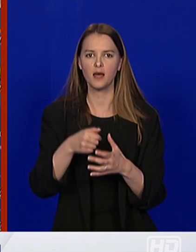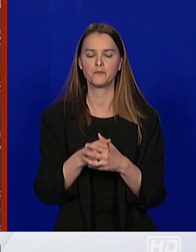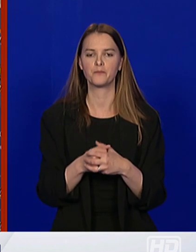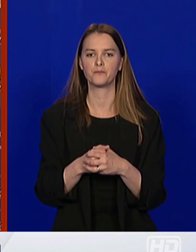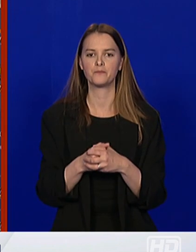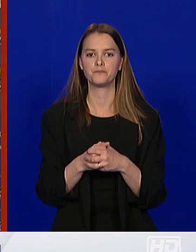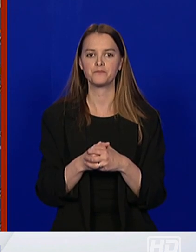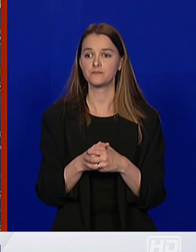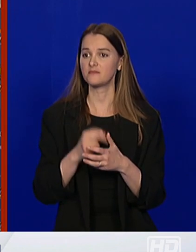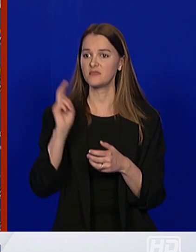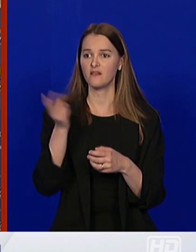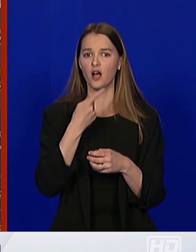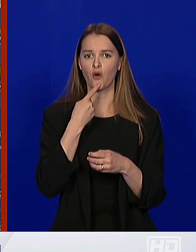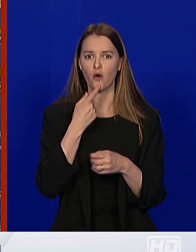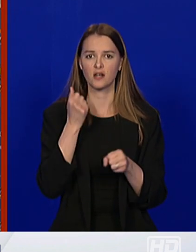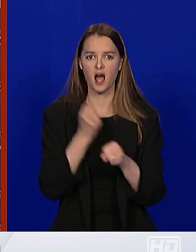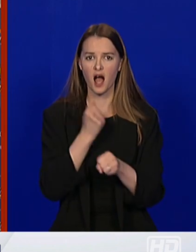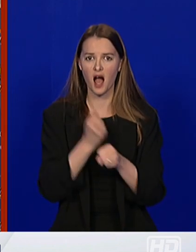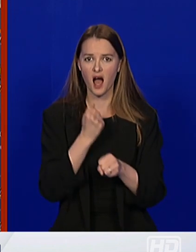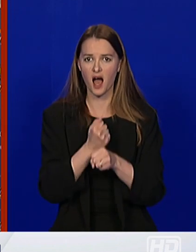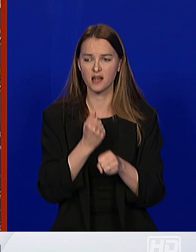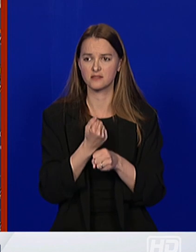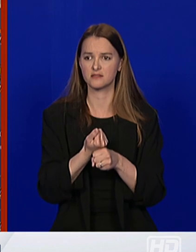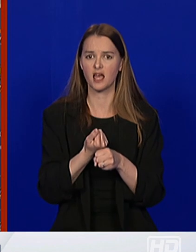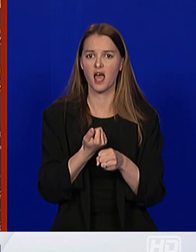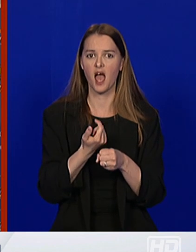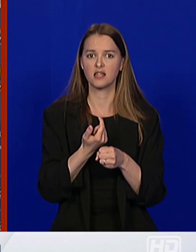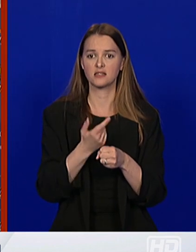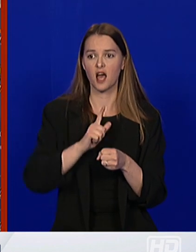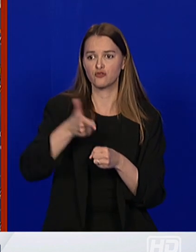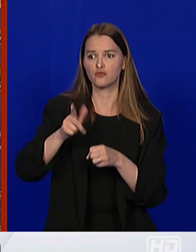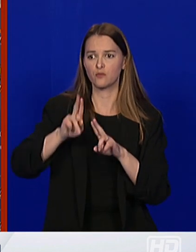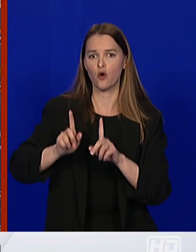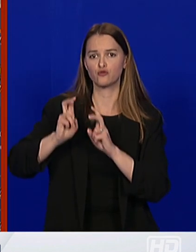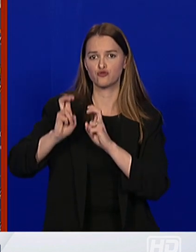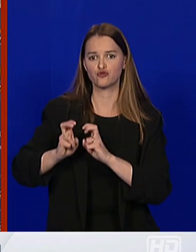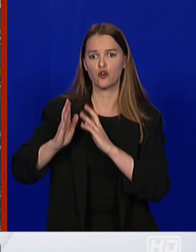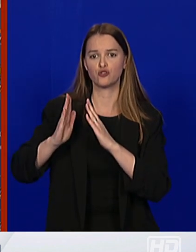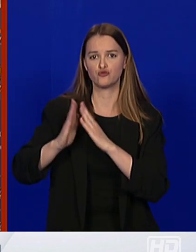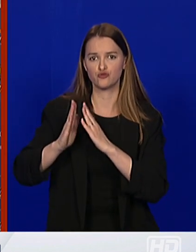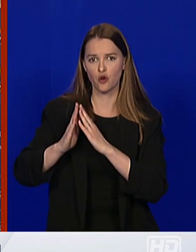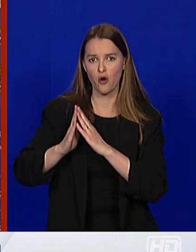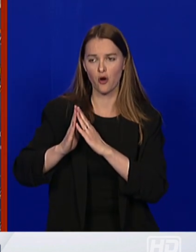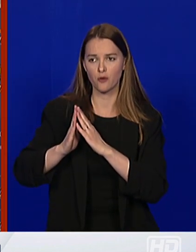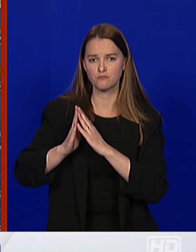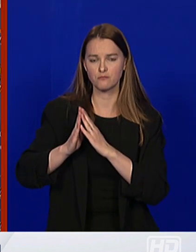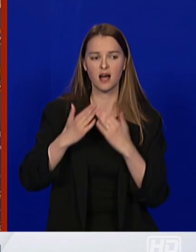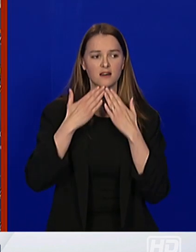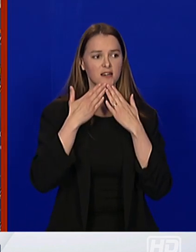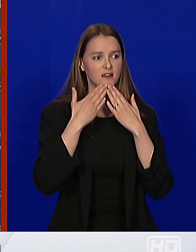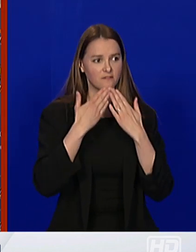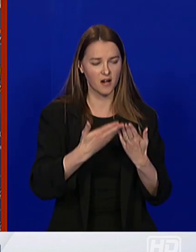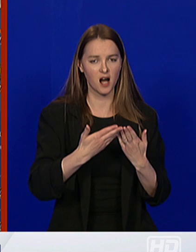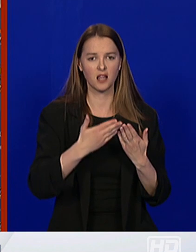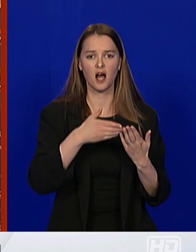epidemije. Svi koji rade da bi drugi ostali doma daju veliki doprinos i svi ti napori su hvale